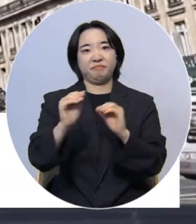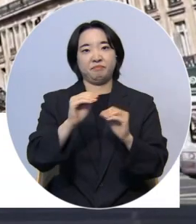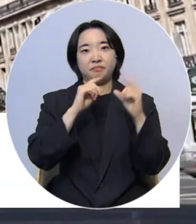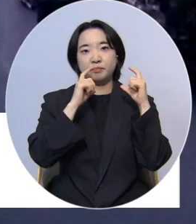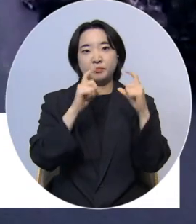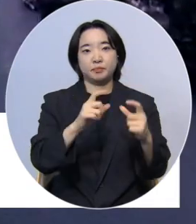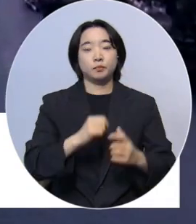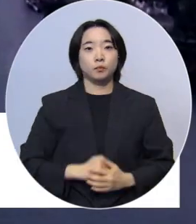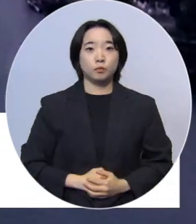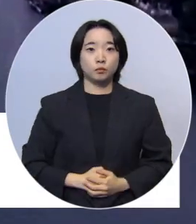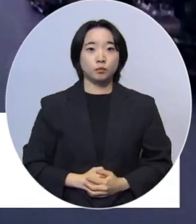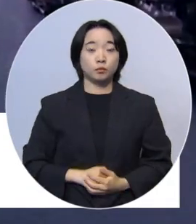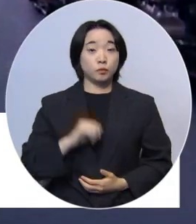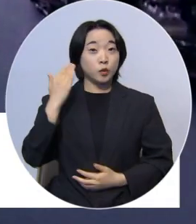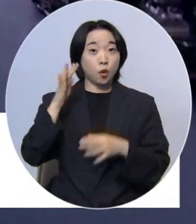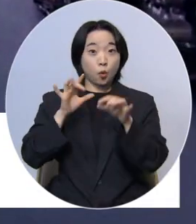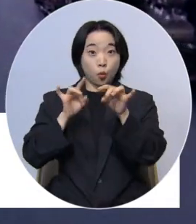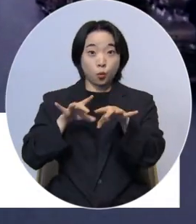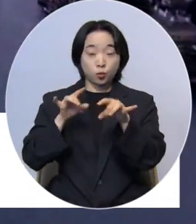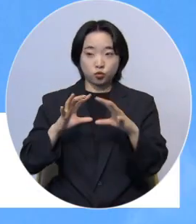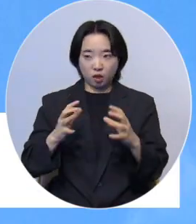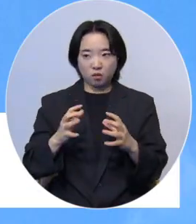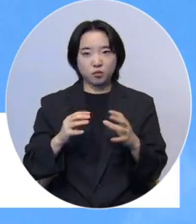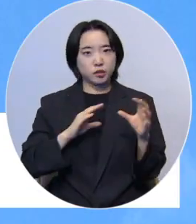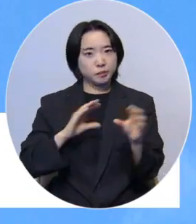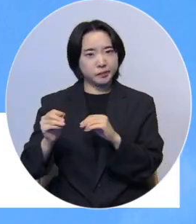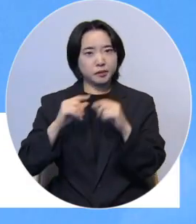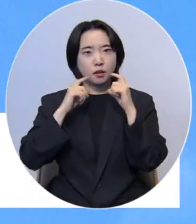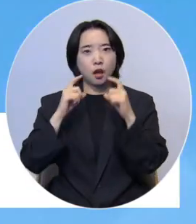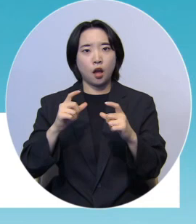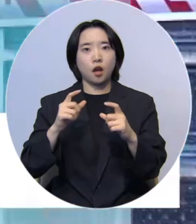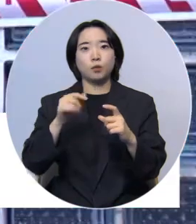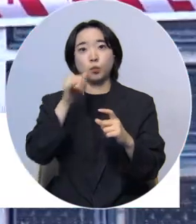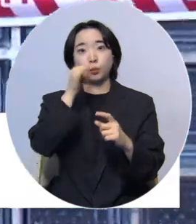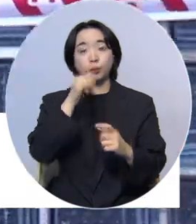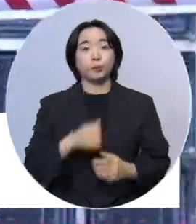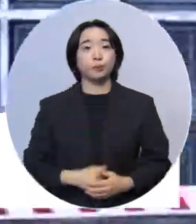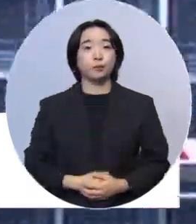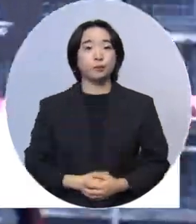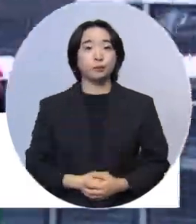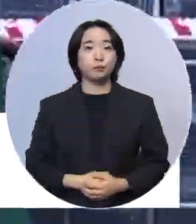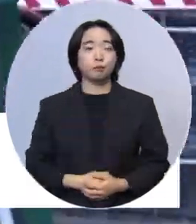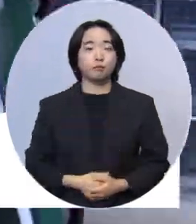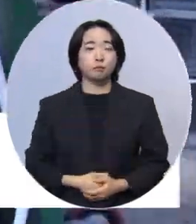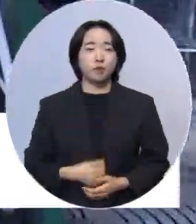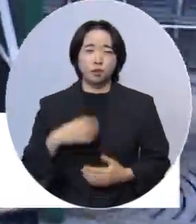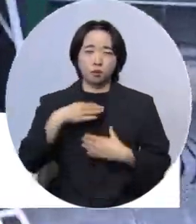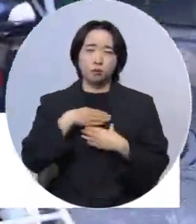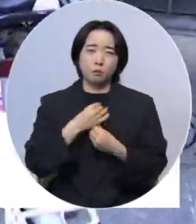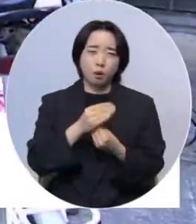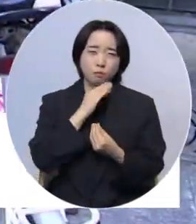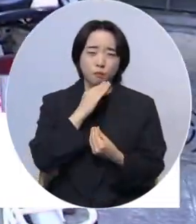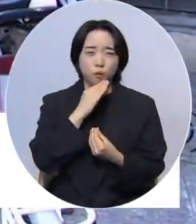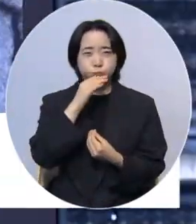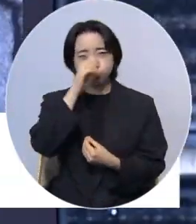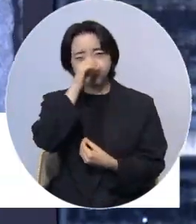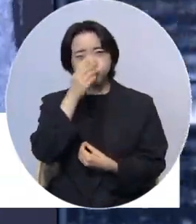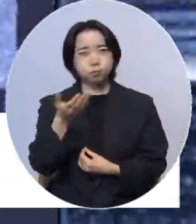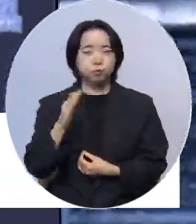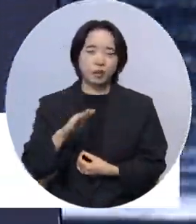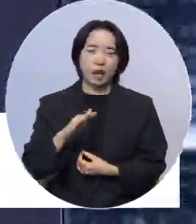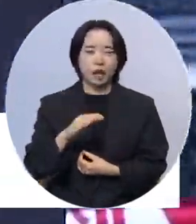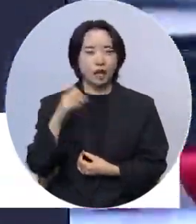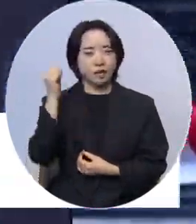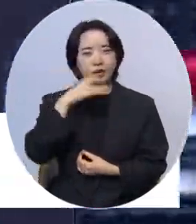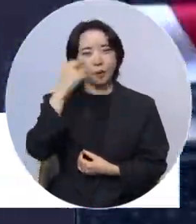금지했고 최근에는 호주 멜버른 등도 동참했습니다. 반면에 친환경적이고 편리한 만큼 퇴출 대신 관리를